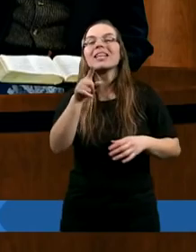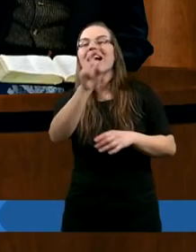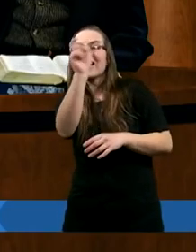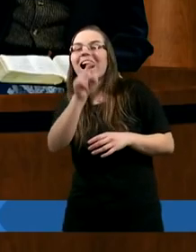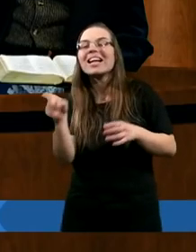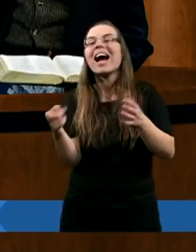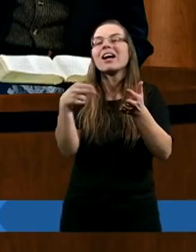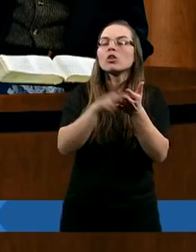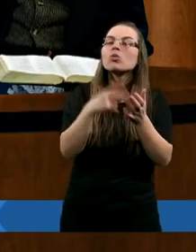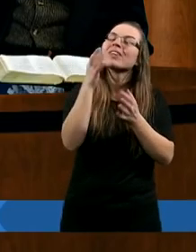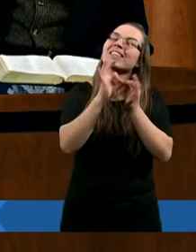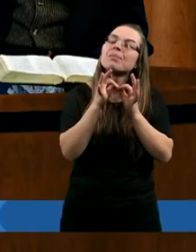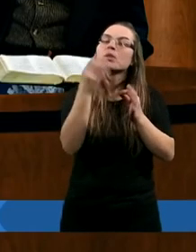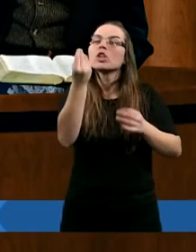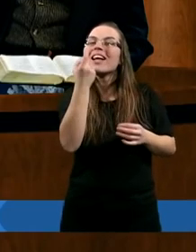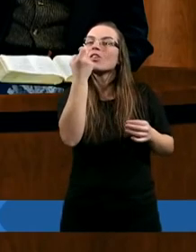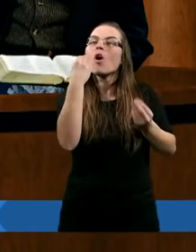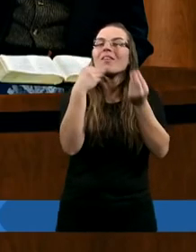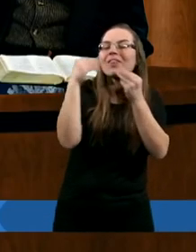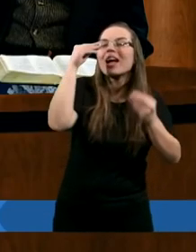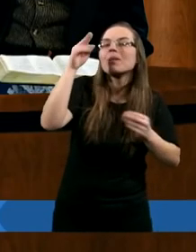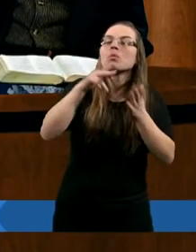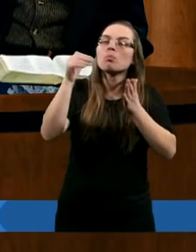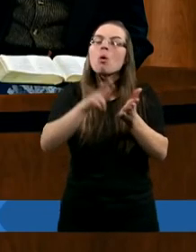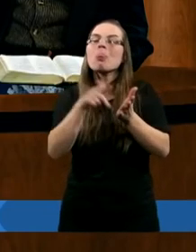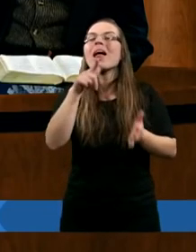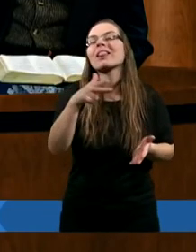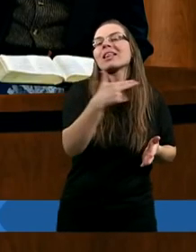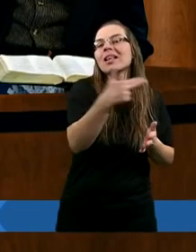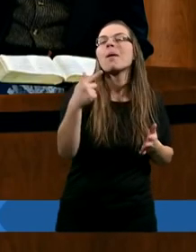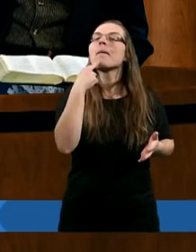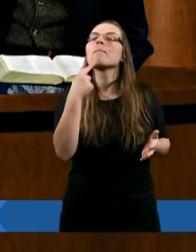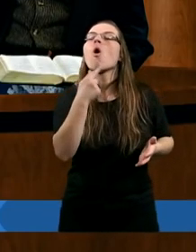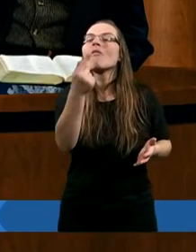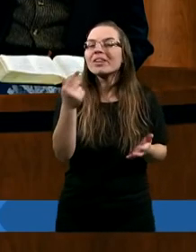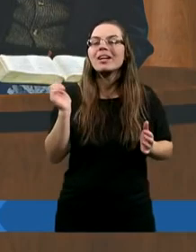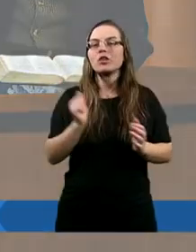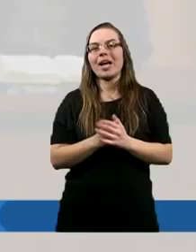tego zagadnienia, ale gdybyśmy troszkę więcej jeszcze mogli na ten temat powiedzieć.